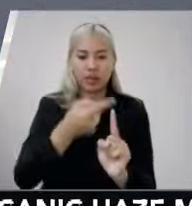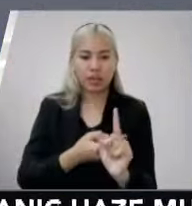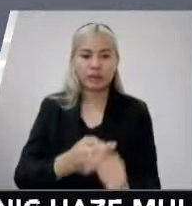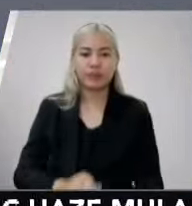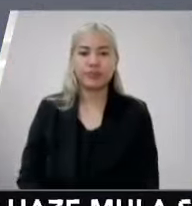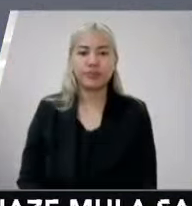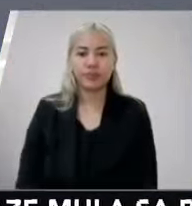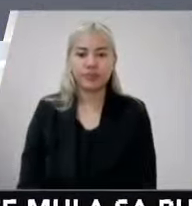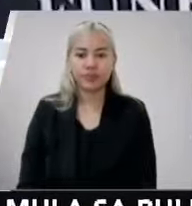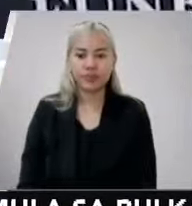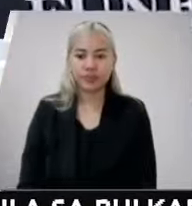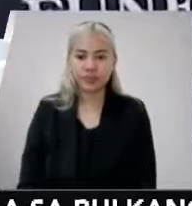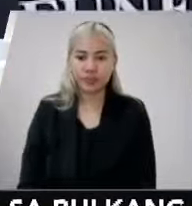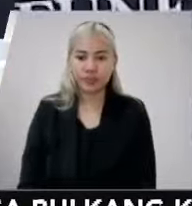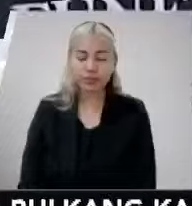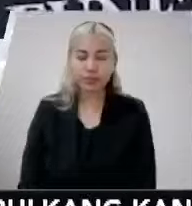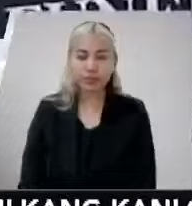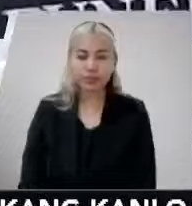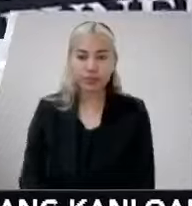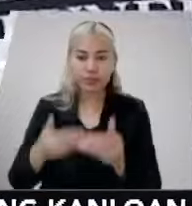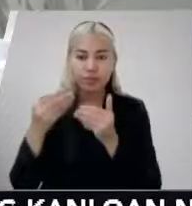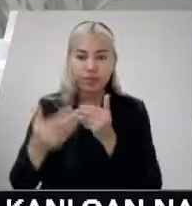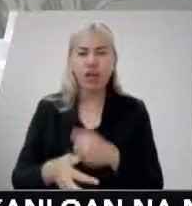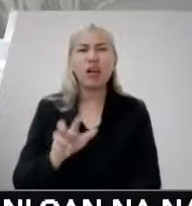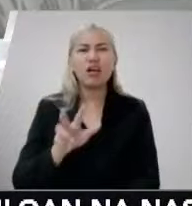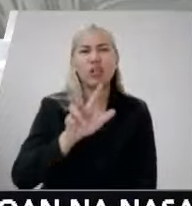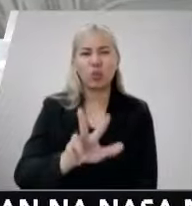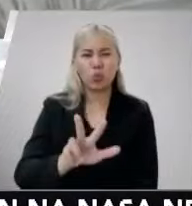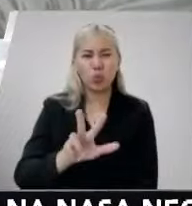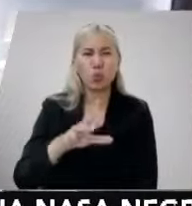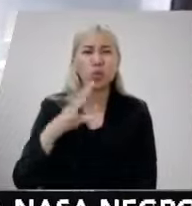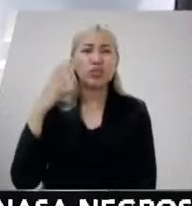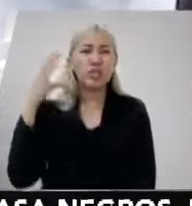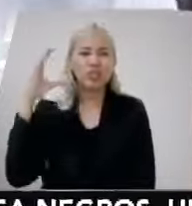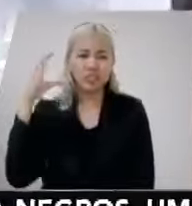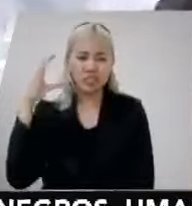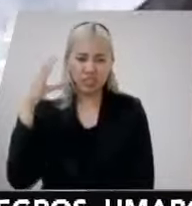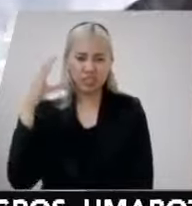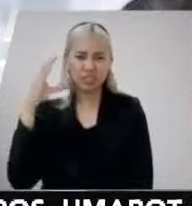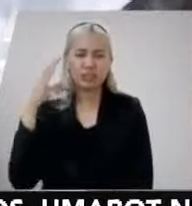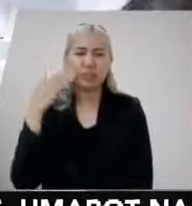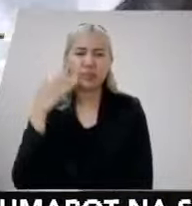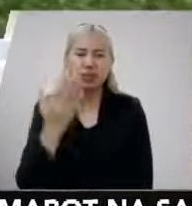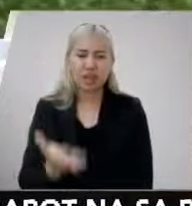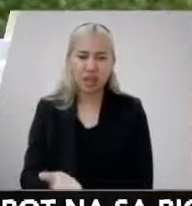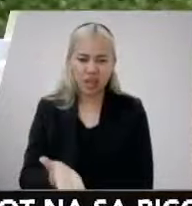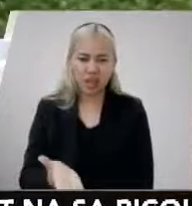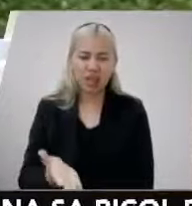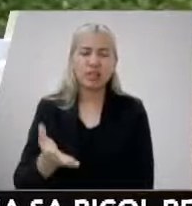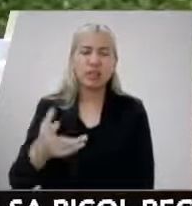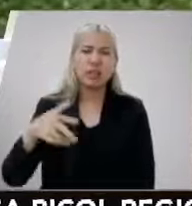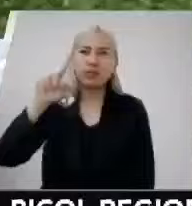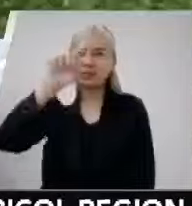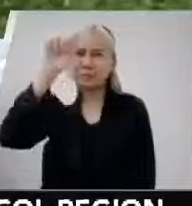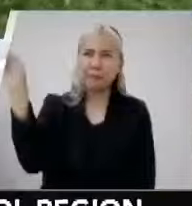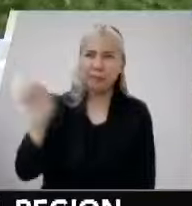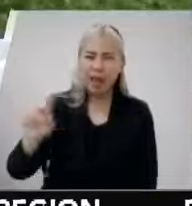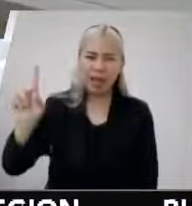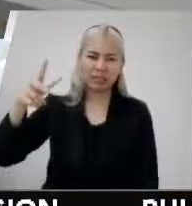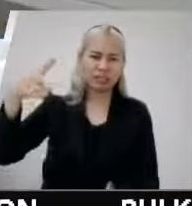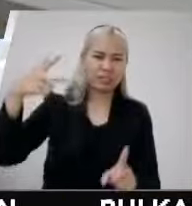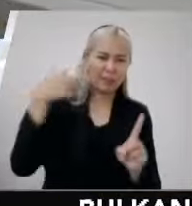buwan tatlong magpipinsan ang nasawi matapos tamaan ng kidlat sa Pulilan Bulacan ayon sa mga kaanak ng